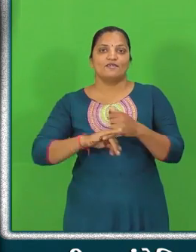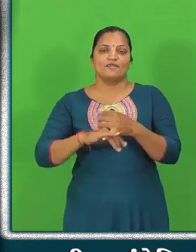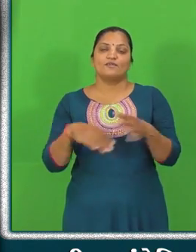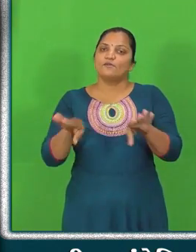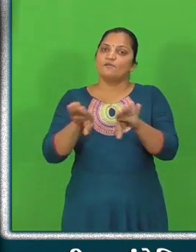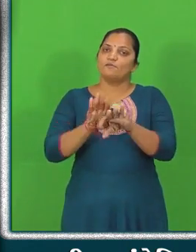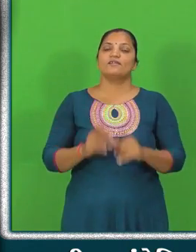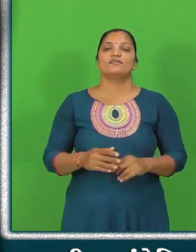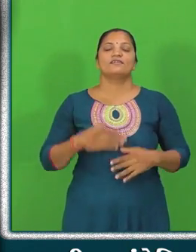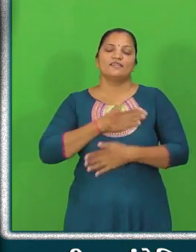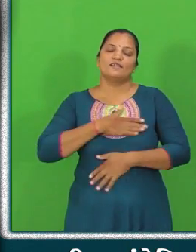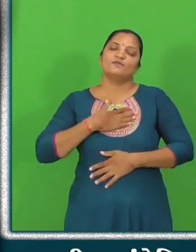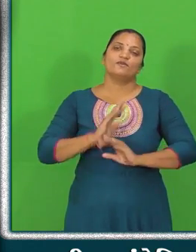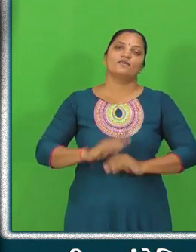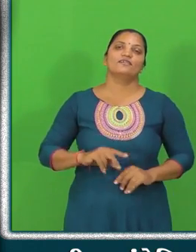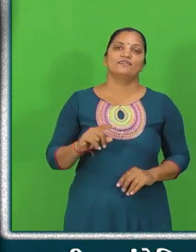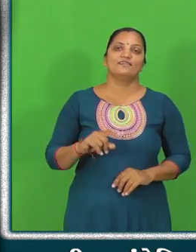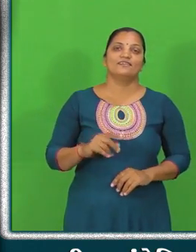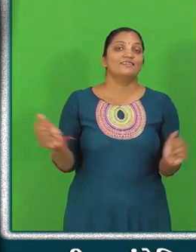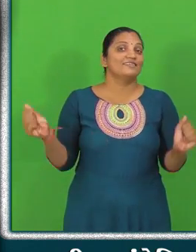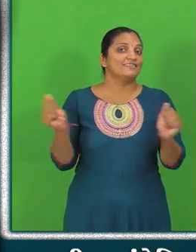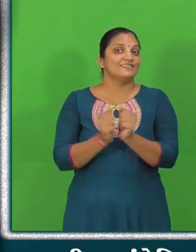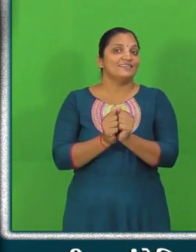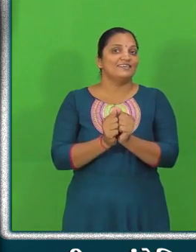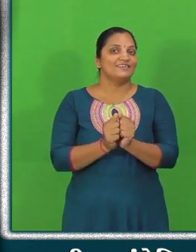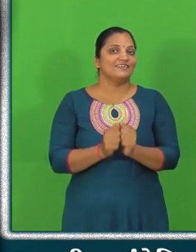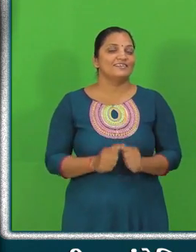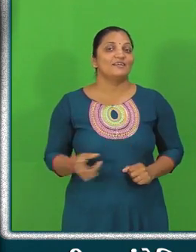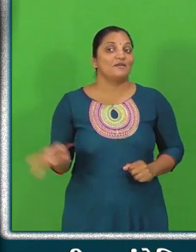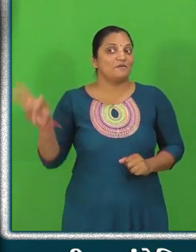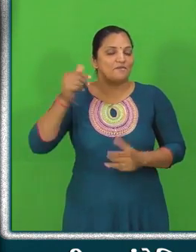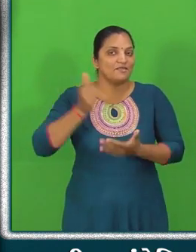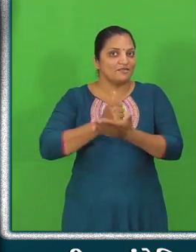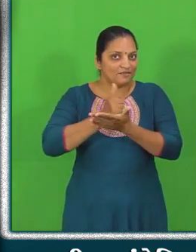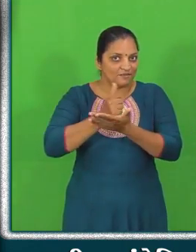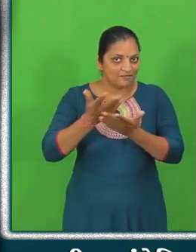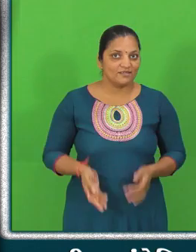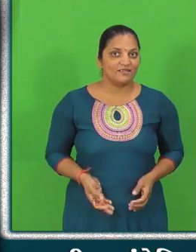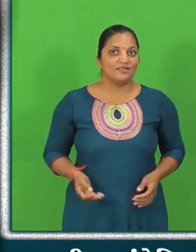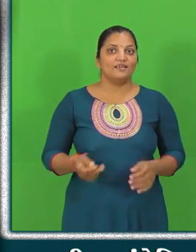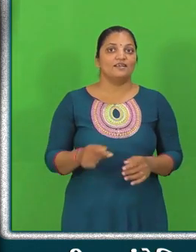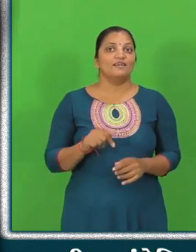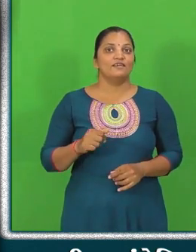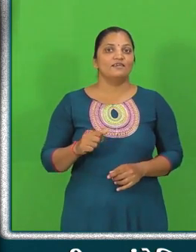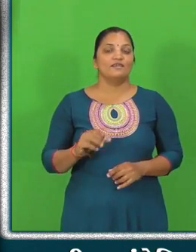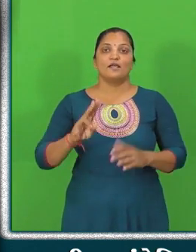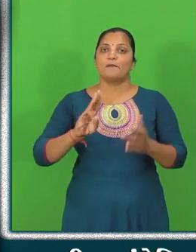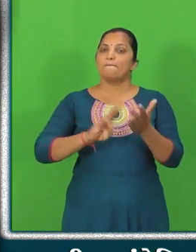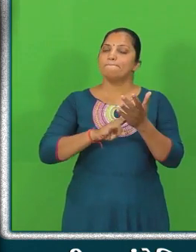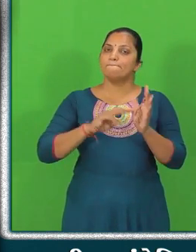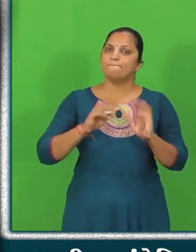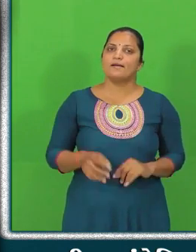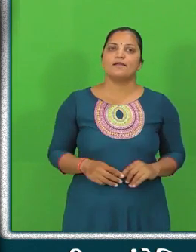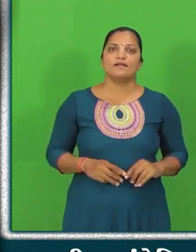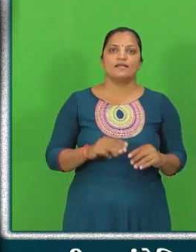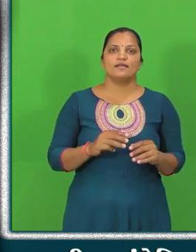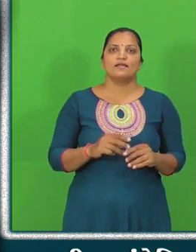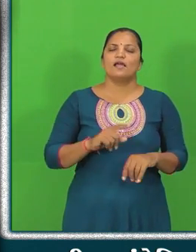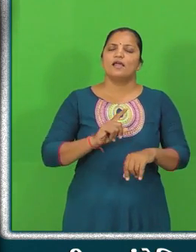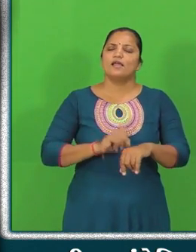આપણે રવિવારની રજાને માણવાના છીએ, સાથે સાથે આપણે આ પુનરાવર્તન પણ કરવાના છીએ, ઓકે, એટલે આપણે હવે સોમવારે